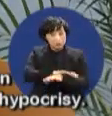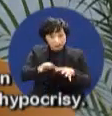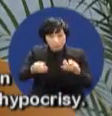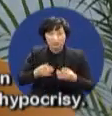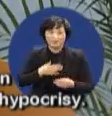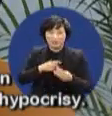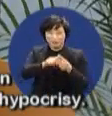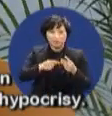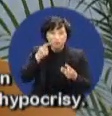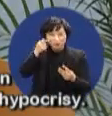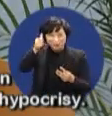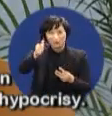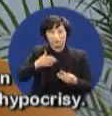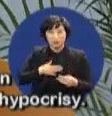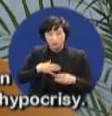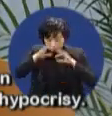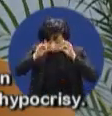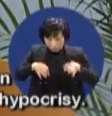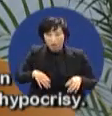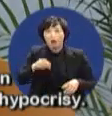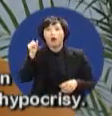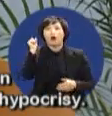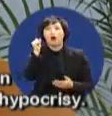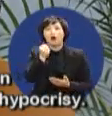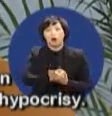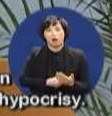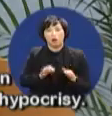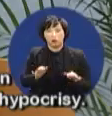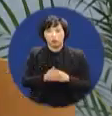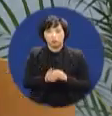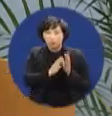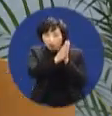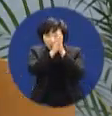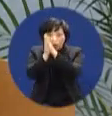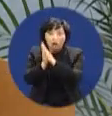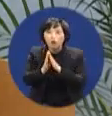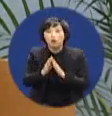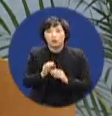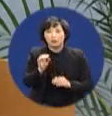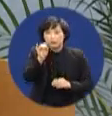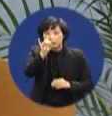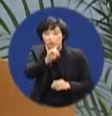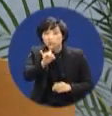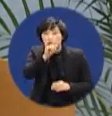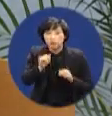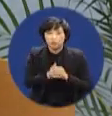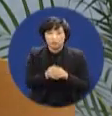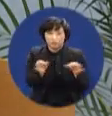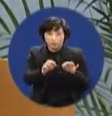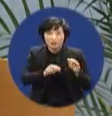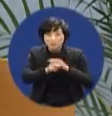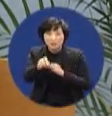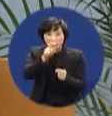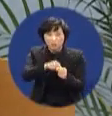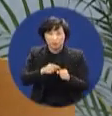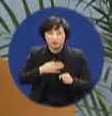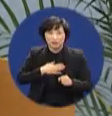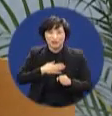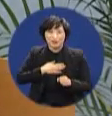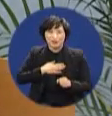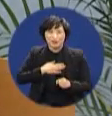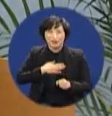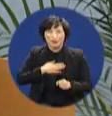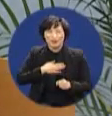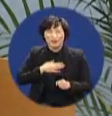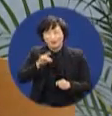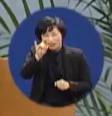목사도요. 어느 때 보면 이중인격, 외식, 그 순간을 모면해보려고 상당히